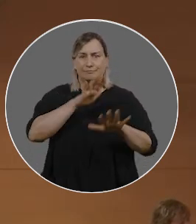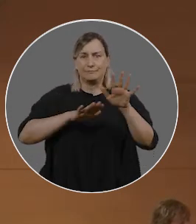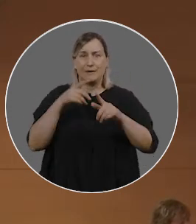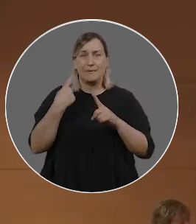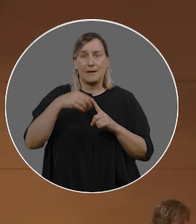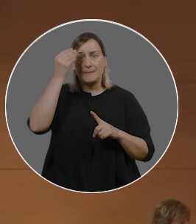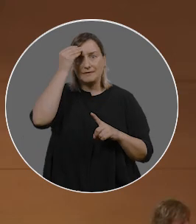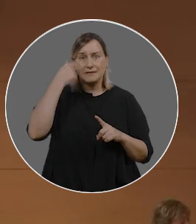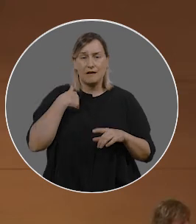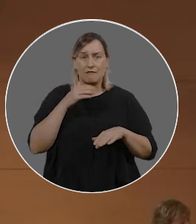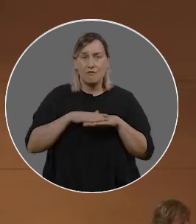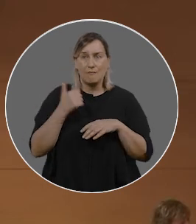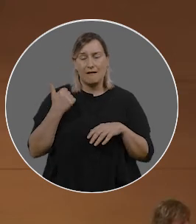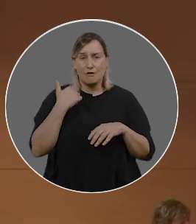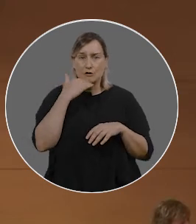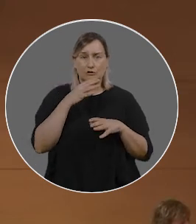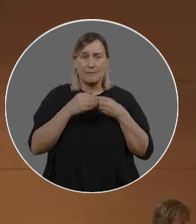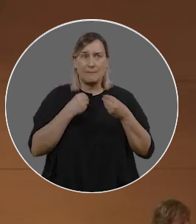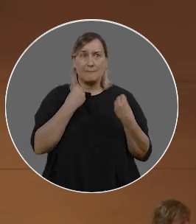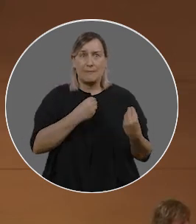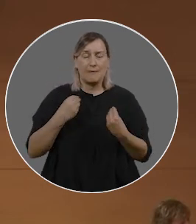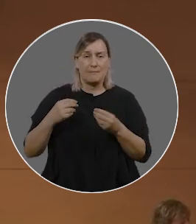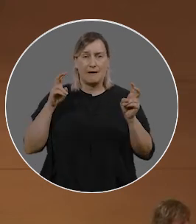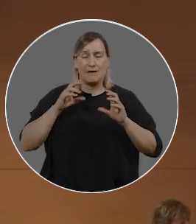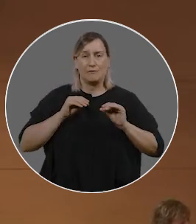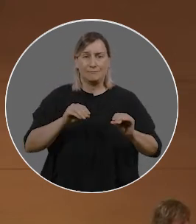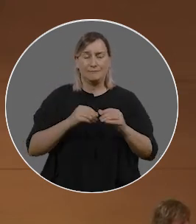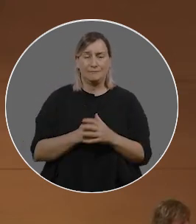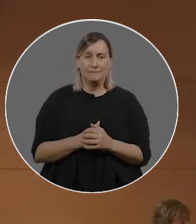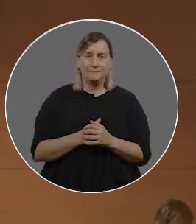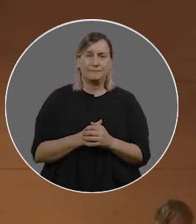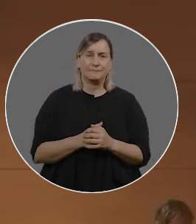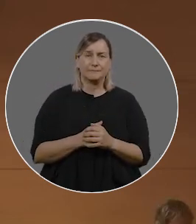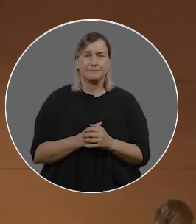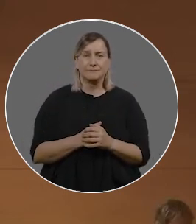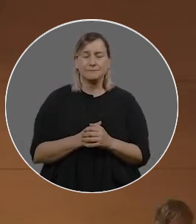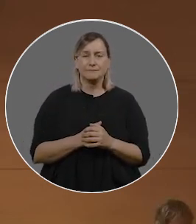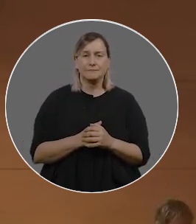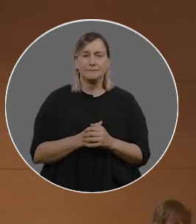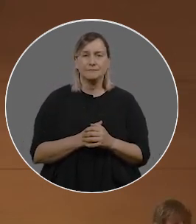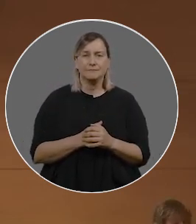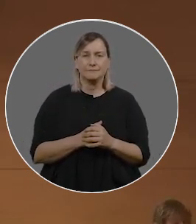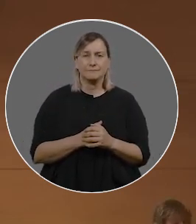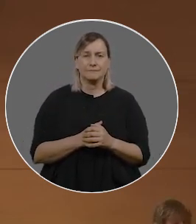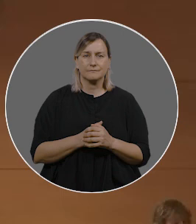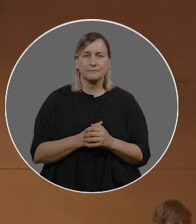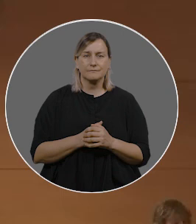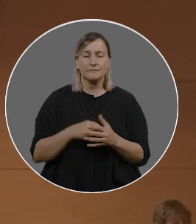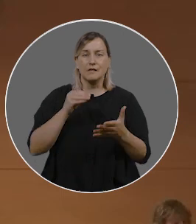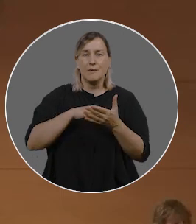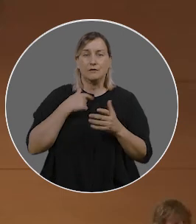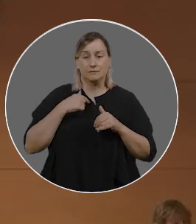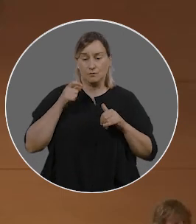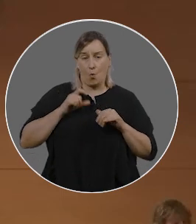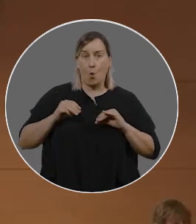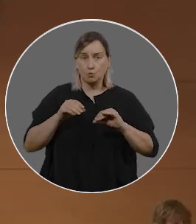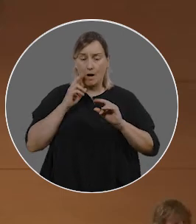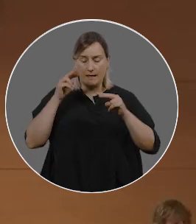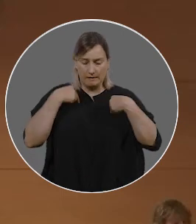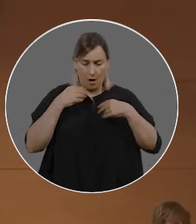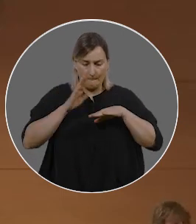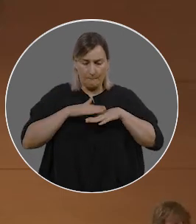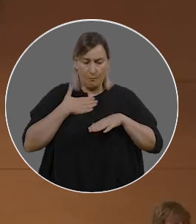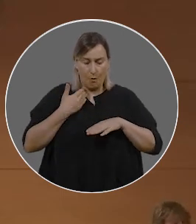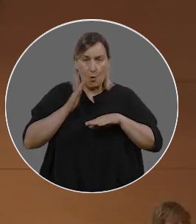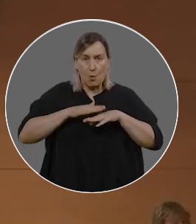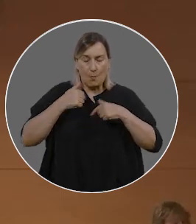perden perquè es pensen que són ells els que no saben fer servir segons quines coses. I a vegades pensen, ostres, és que